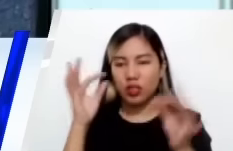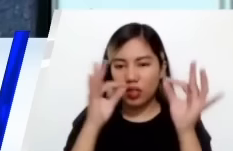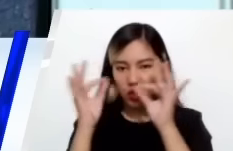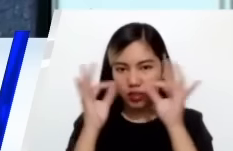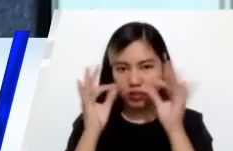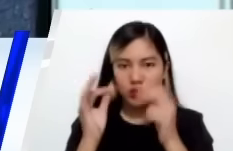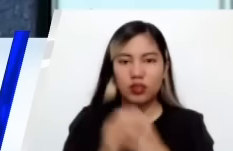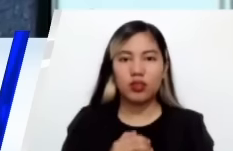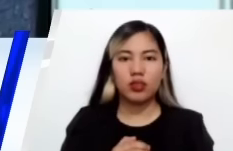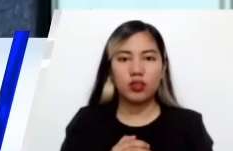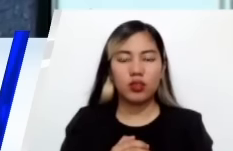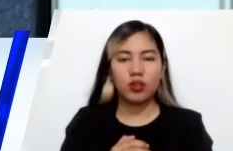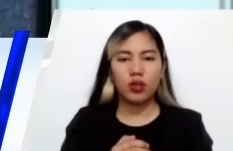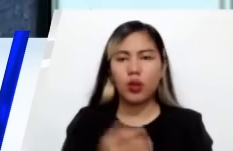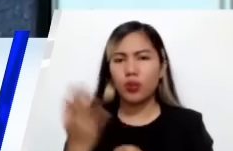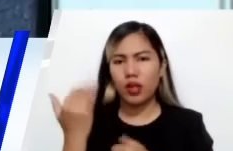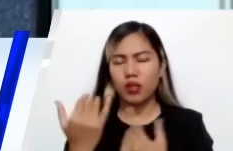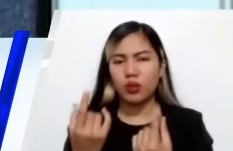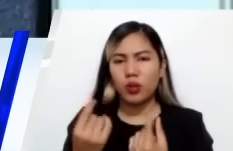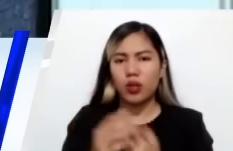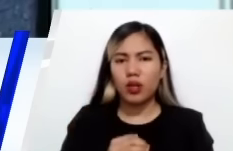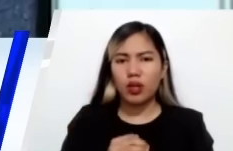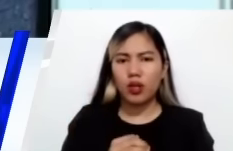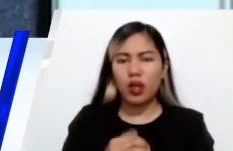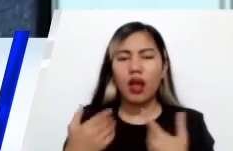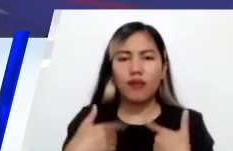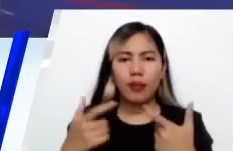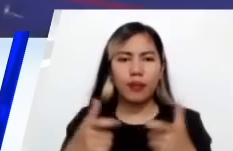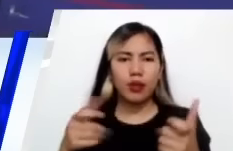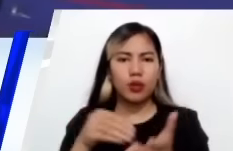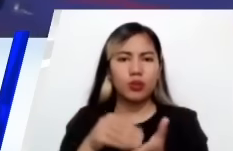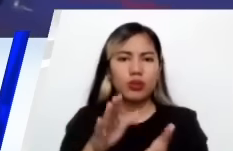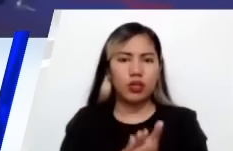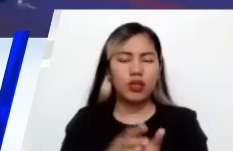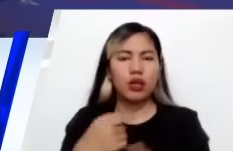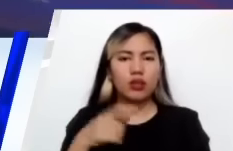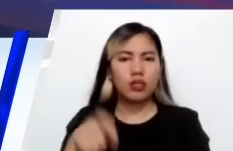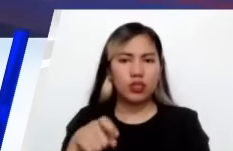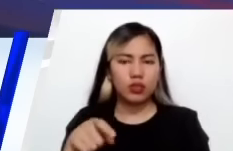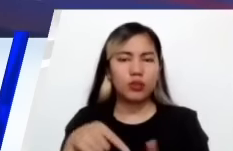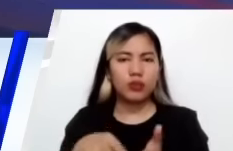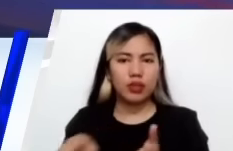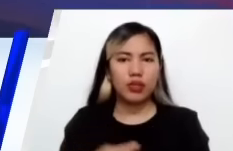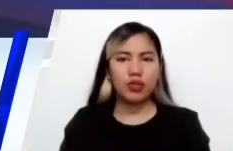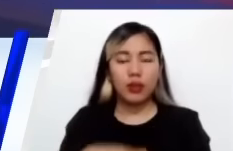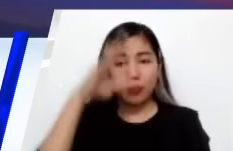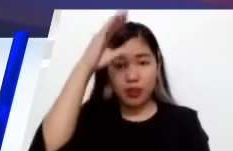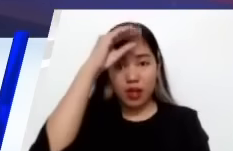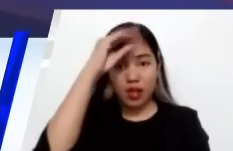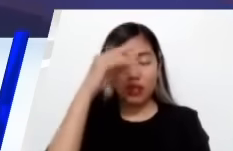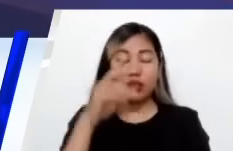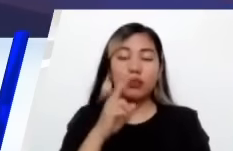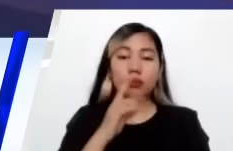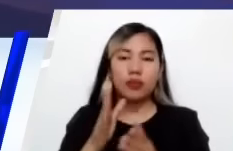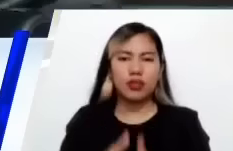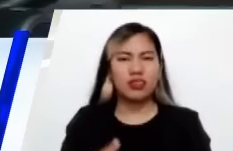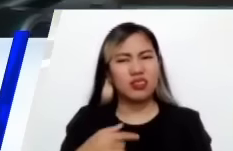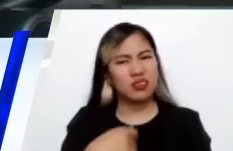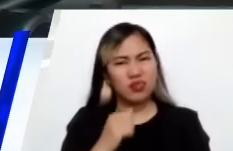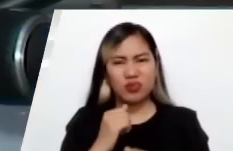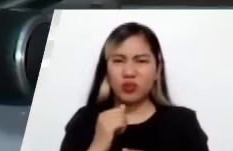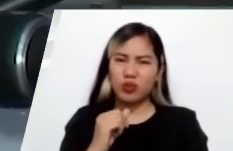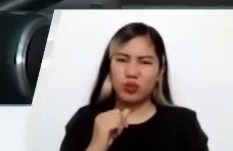ng may malaking utang po na kailangan kong bayaran. Giit naman ng lalaking sospek, wala siyang kinalaman sa transaksyon.